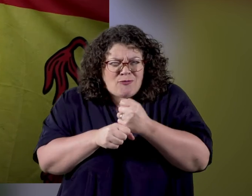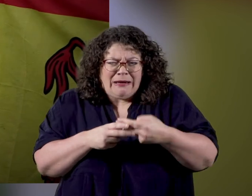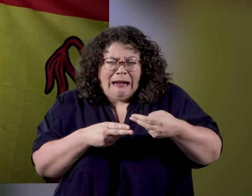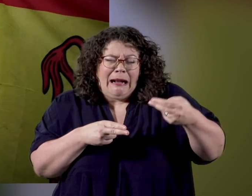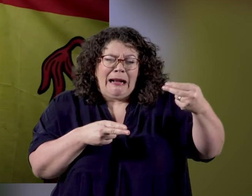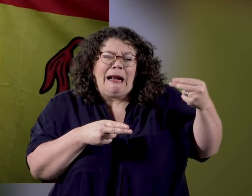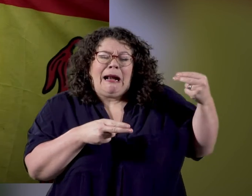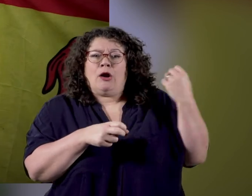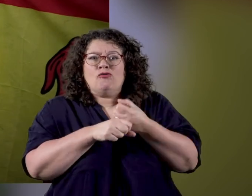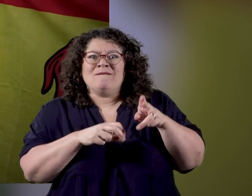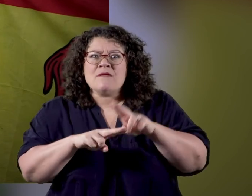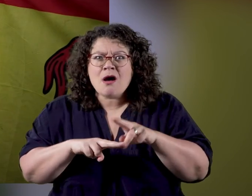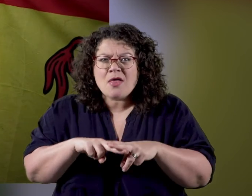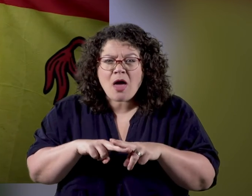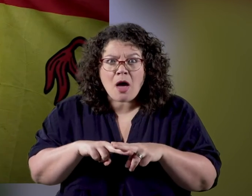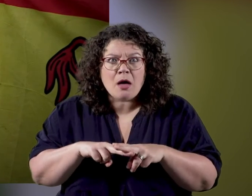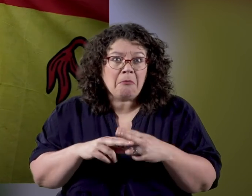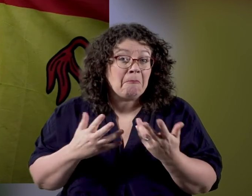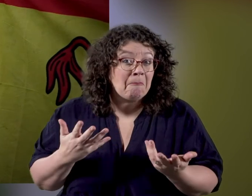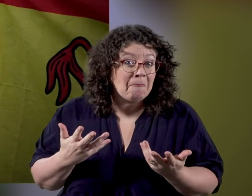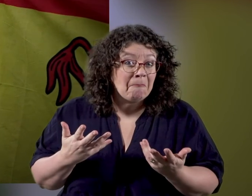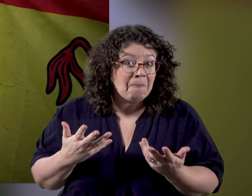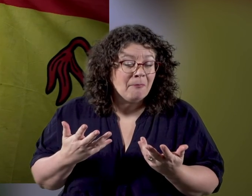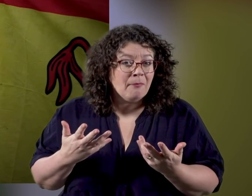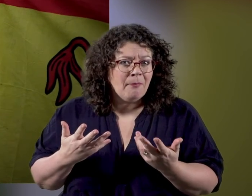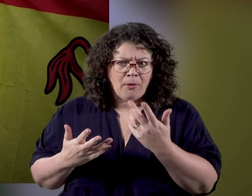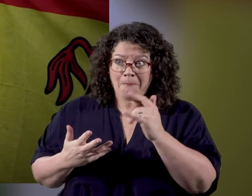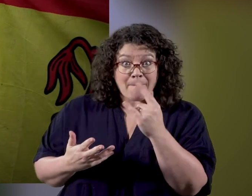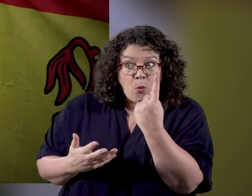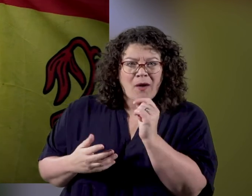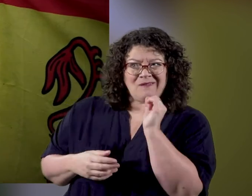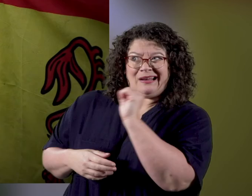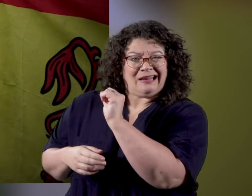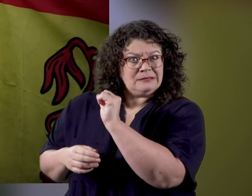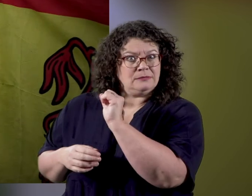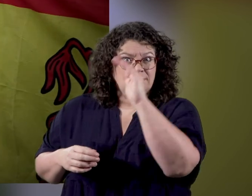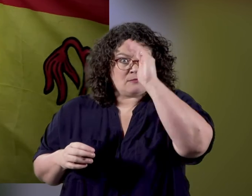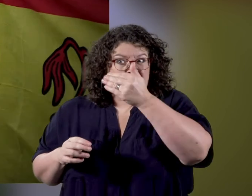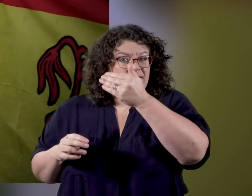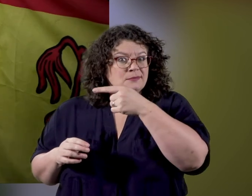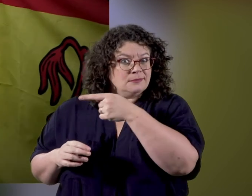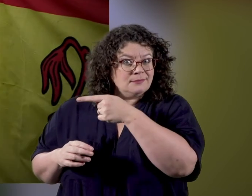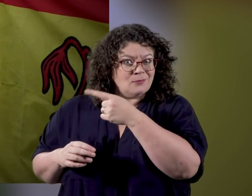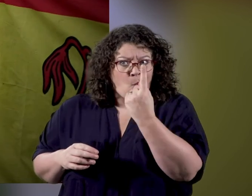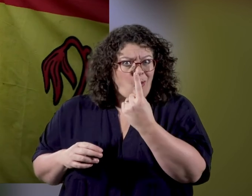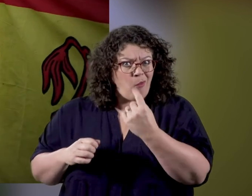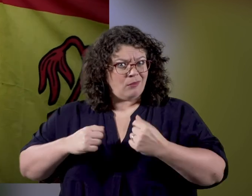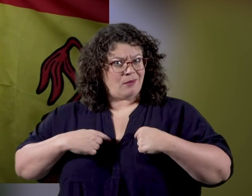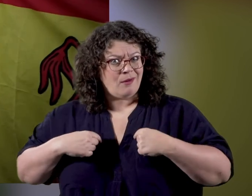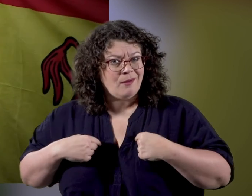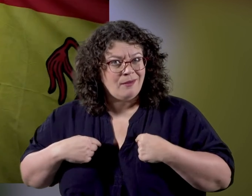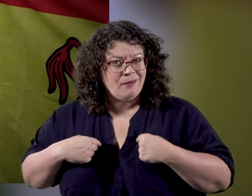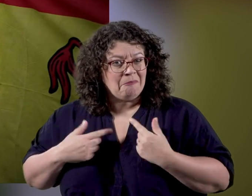hen daid yn un o'i uchelwyr. Fel fi, teulu agos Owain